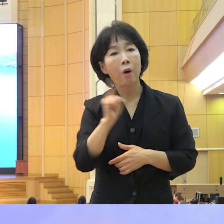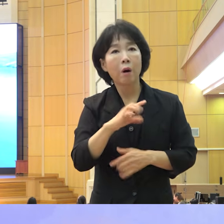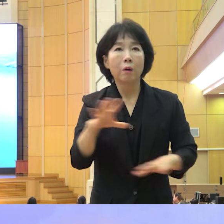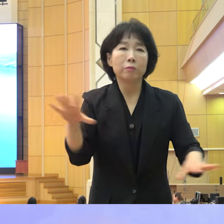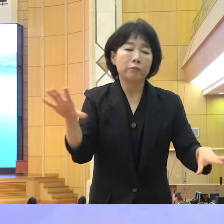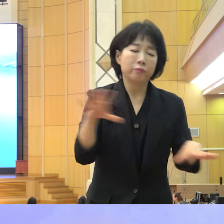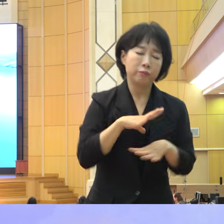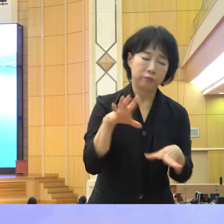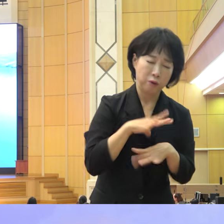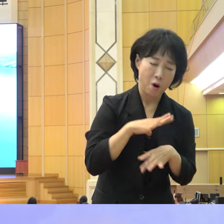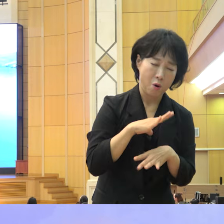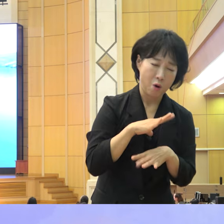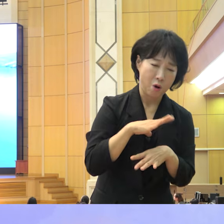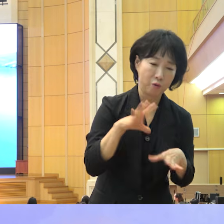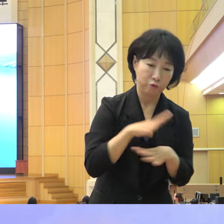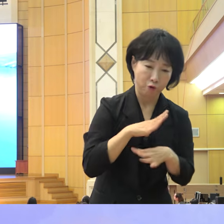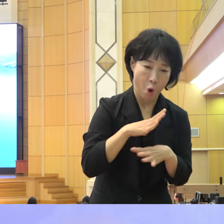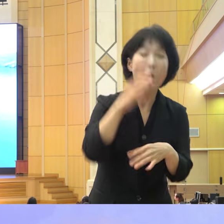무엇